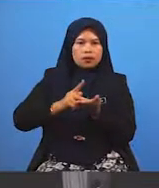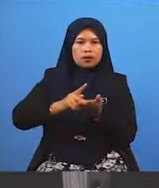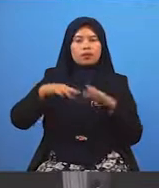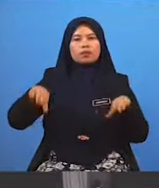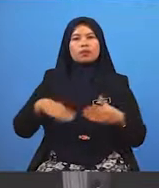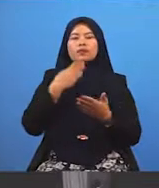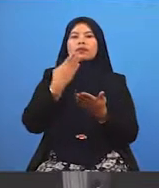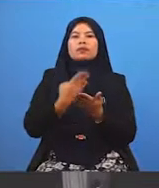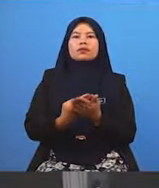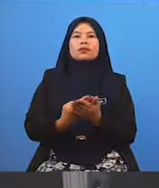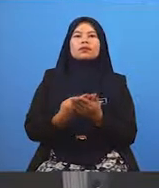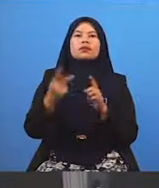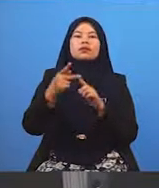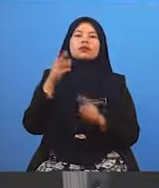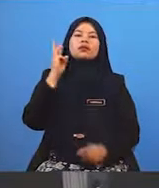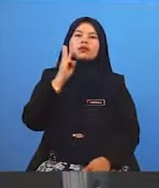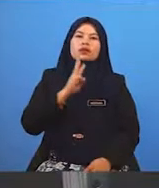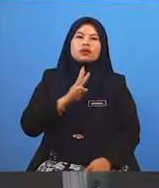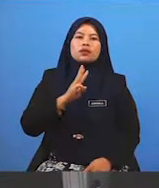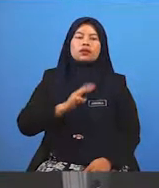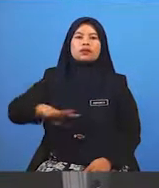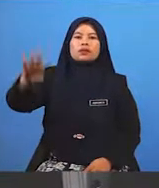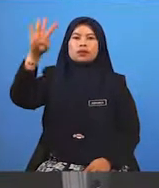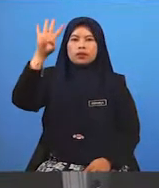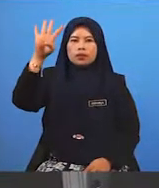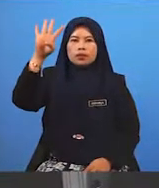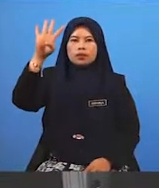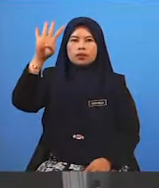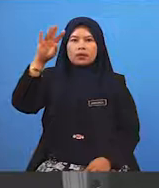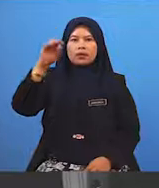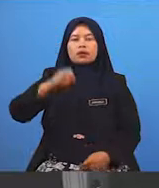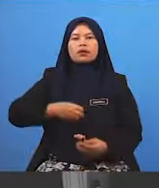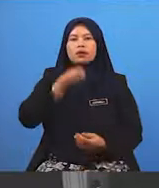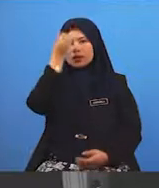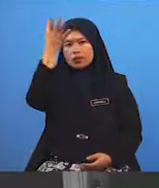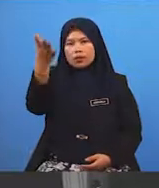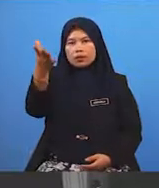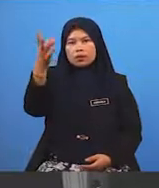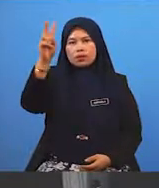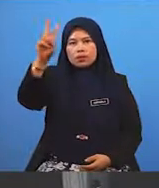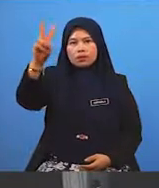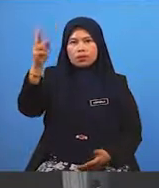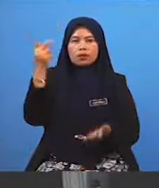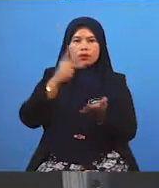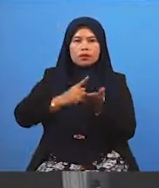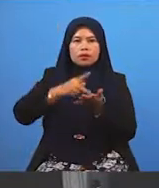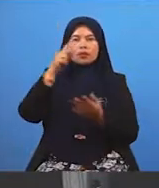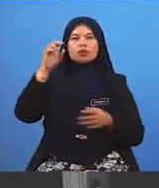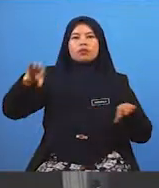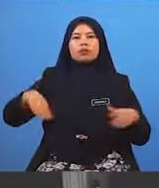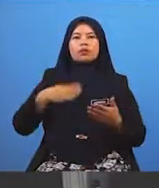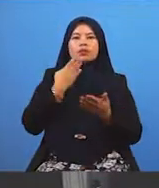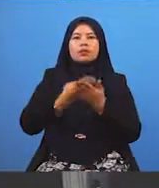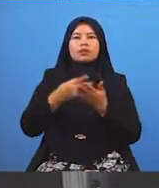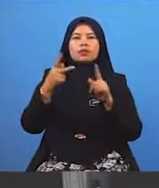wanita. Manakala yang keempat, menjelaskan dua kesan berbuat baik kepada isteri. Yang